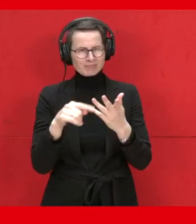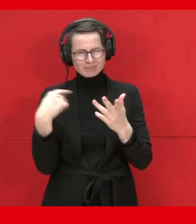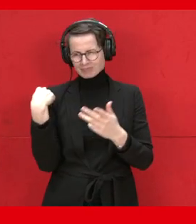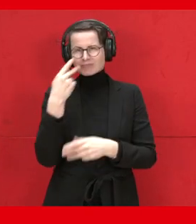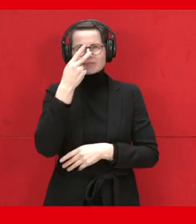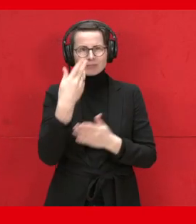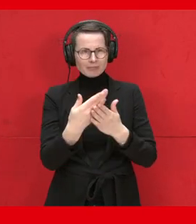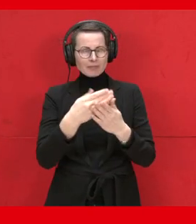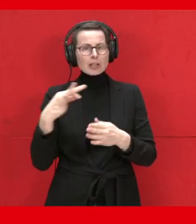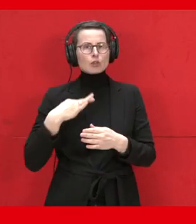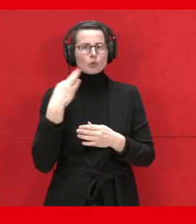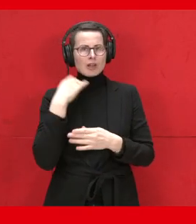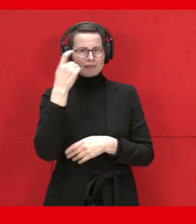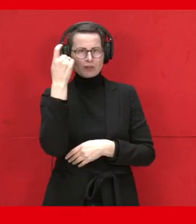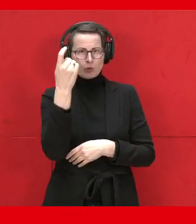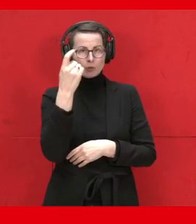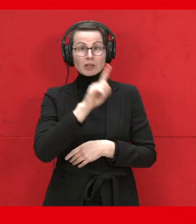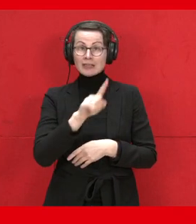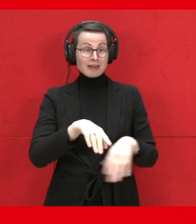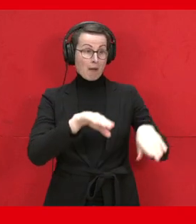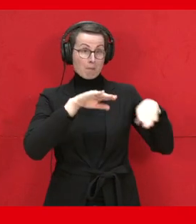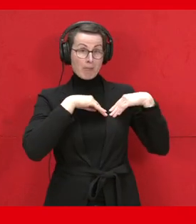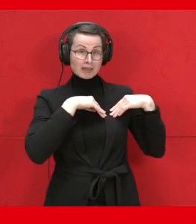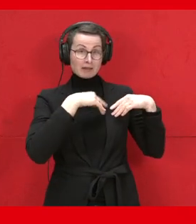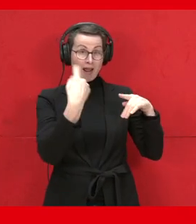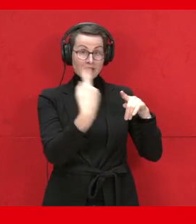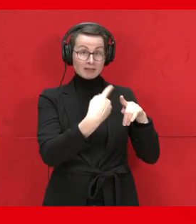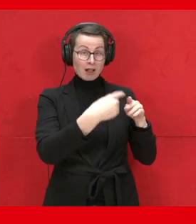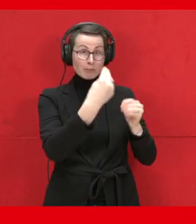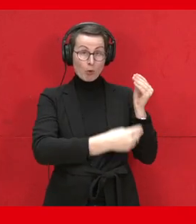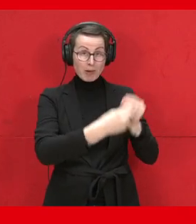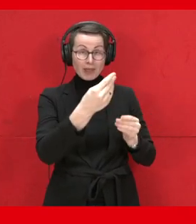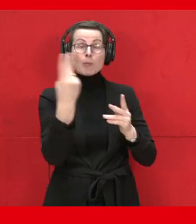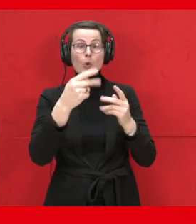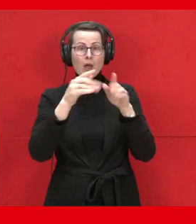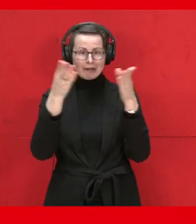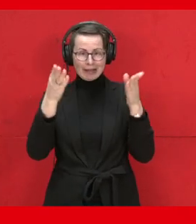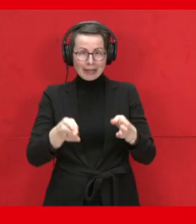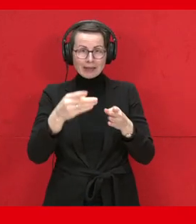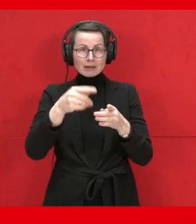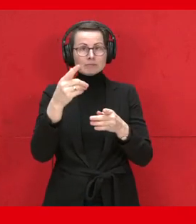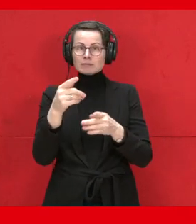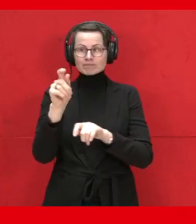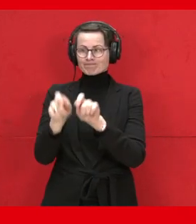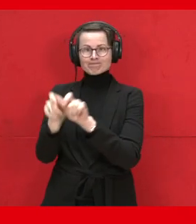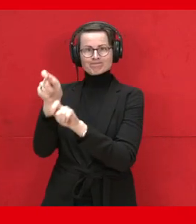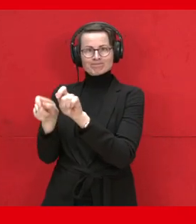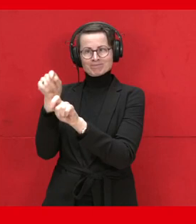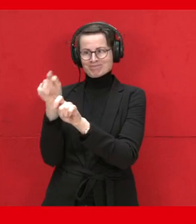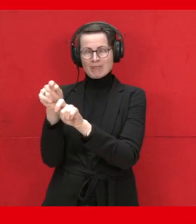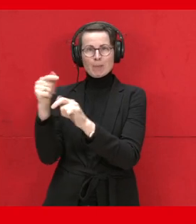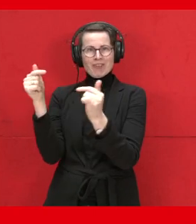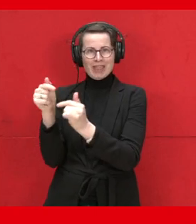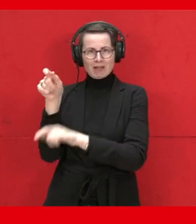sehr fehlende Betten und fehlende Geräte, sondern der Pflegenotstand die Belastungsgrenze markiert. Unsere Wertschätzung für diese und